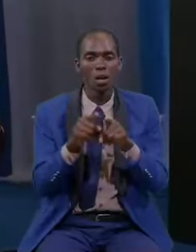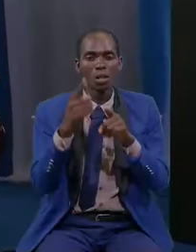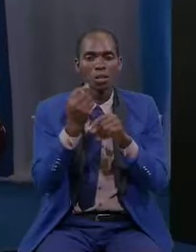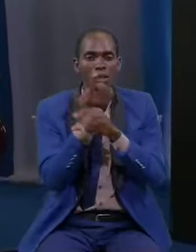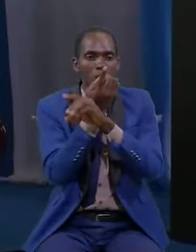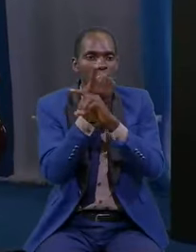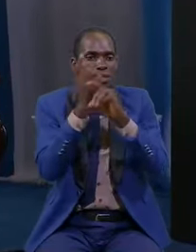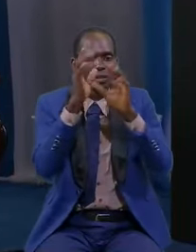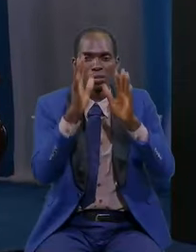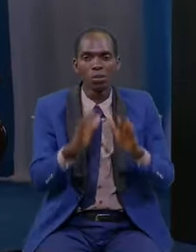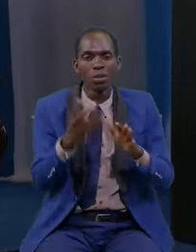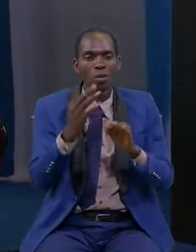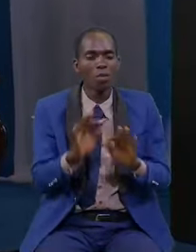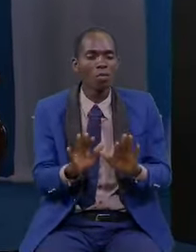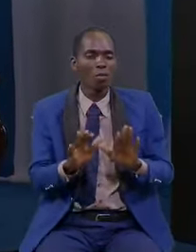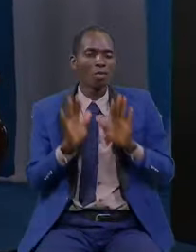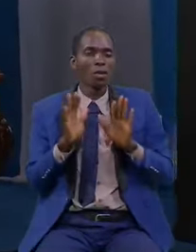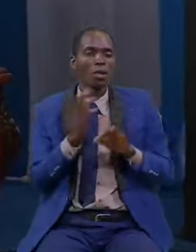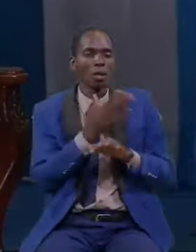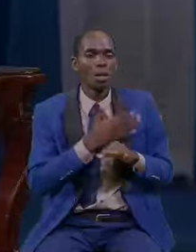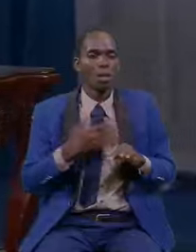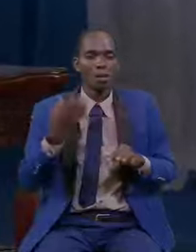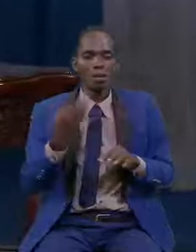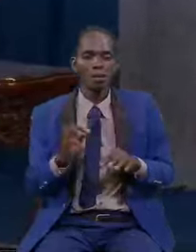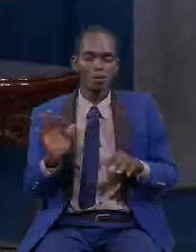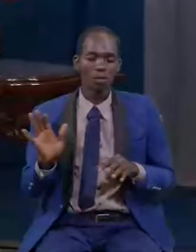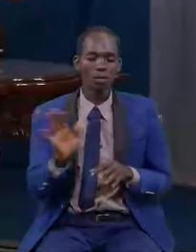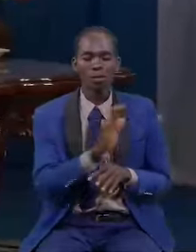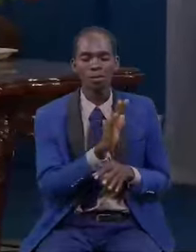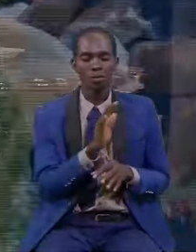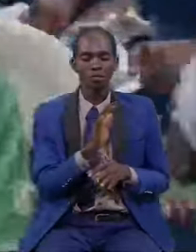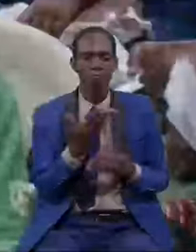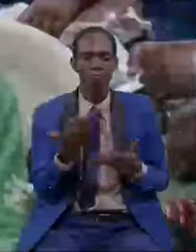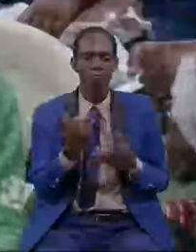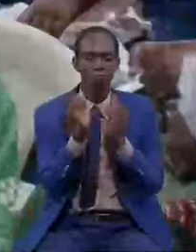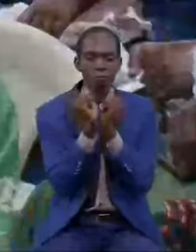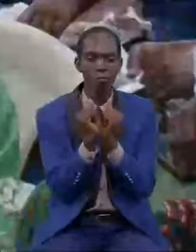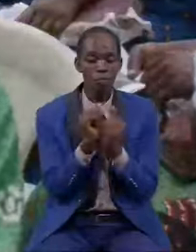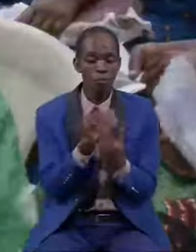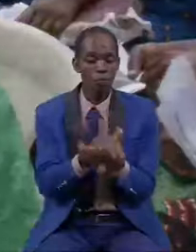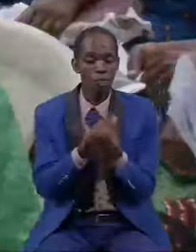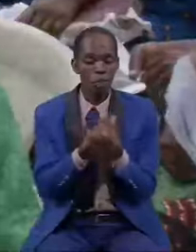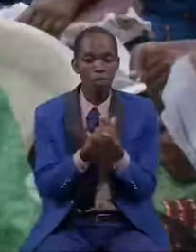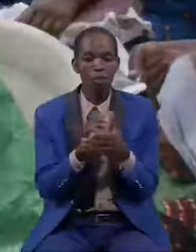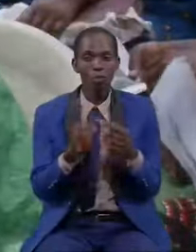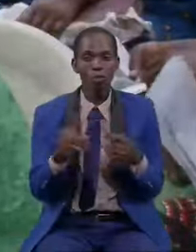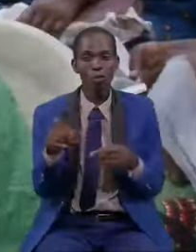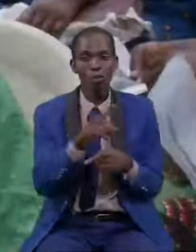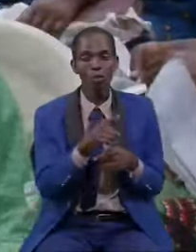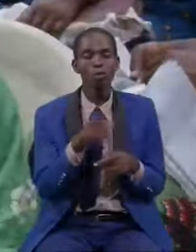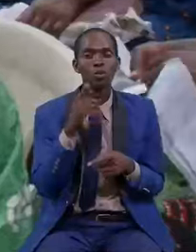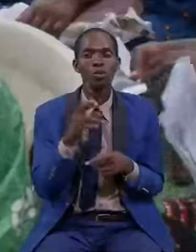libérateur, en tant que celui qui délivre de la crainte et de la servitude. Félicitations à vous, aujourd'hui vous